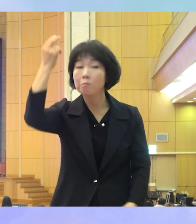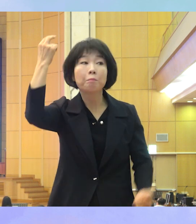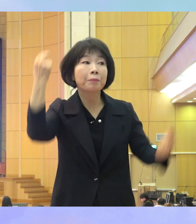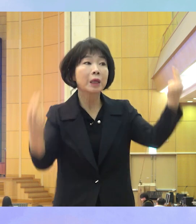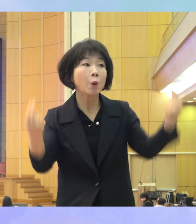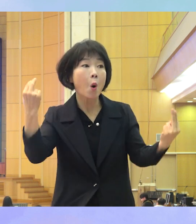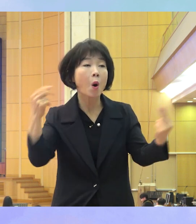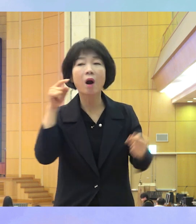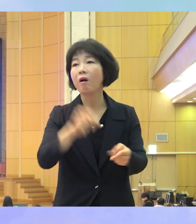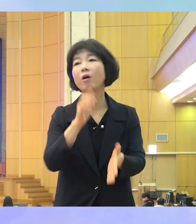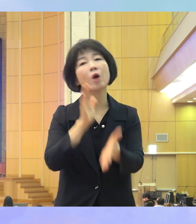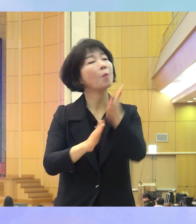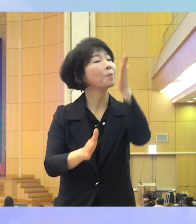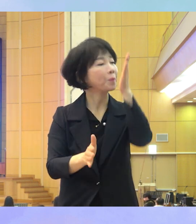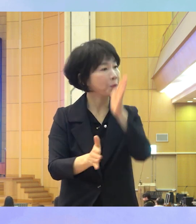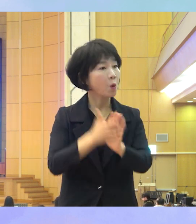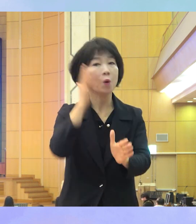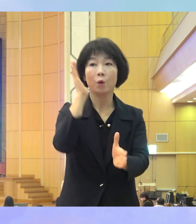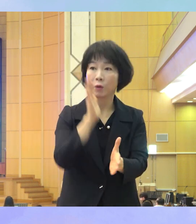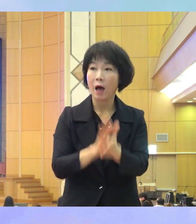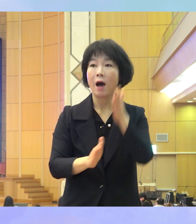비길 것이 없도다.